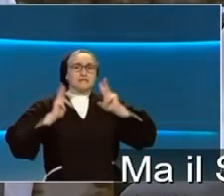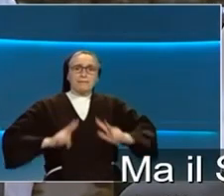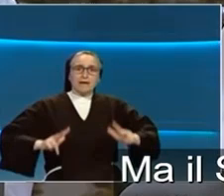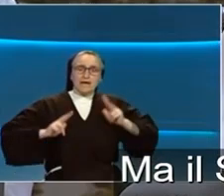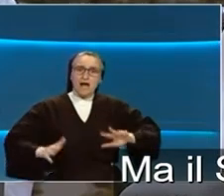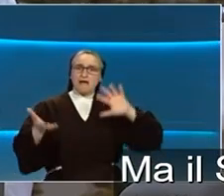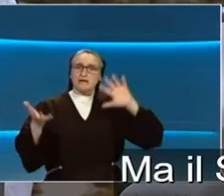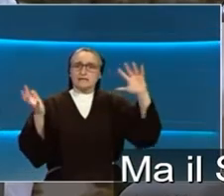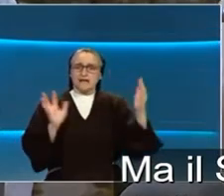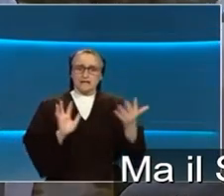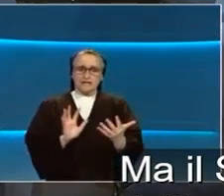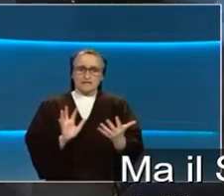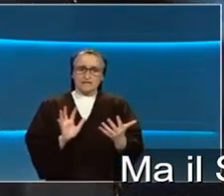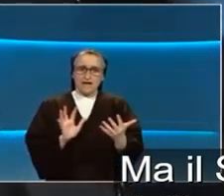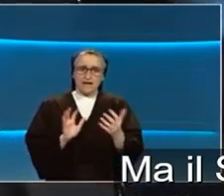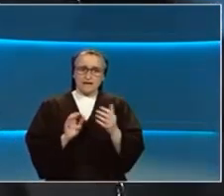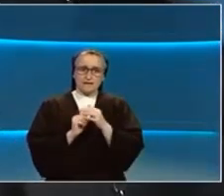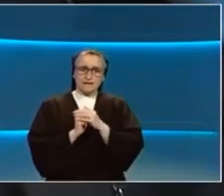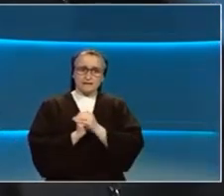자신을 개방합시다.